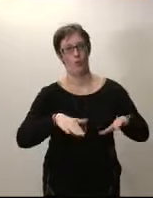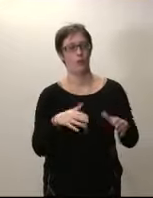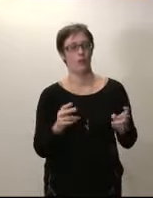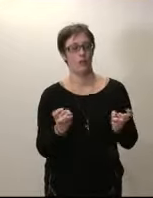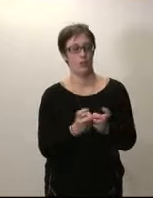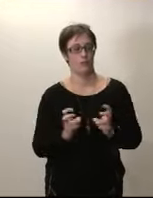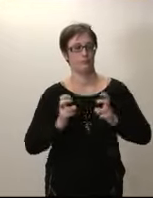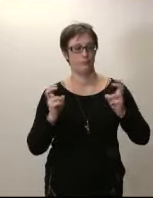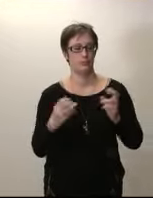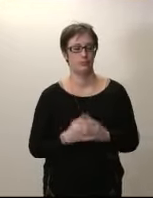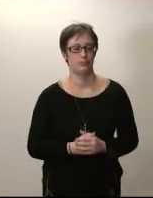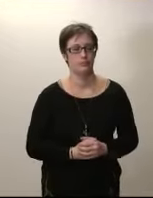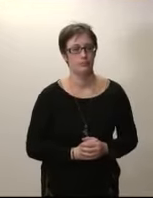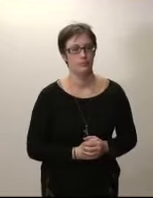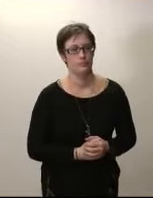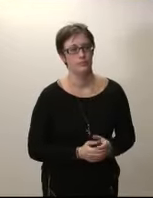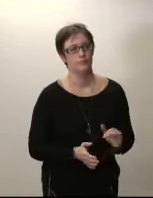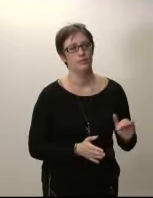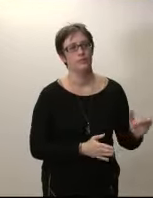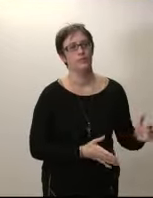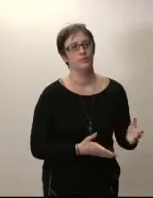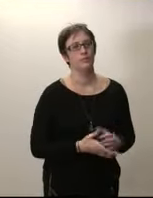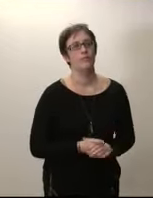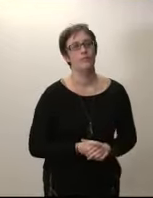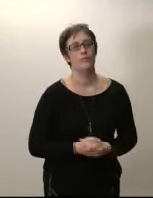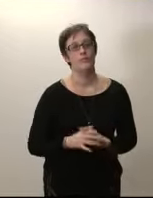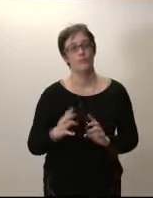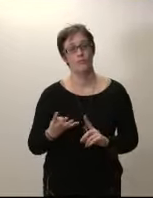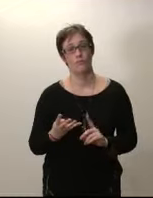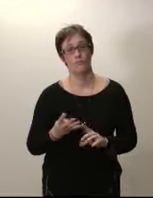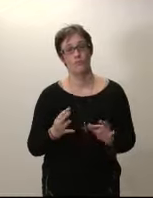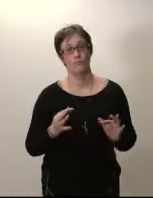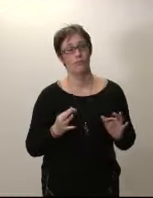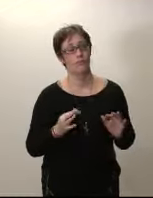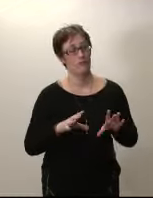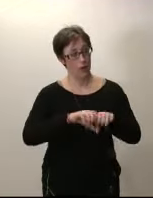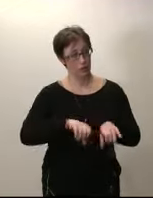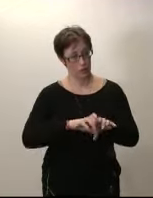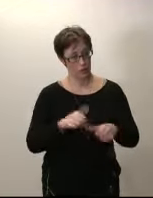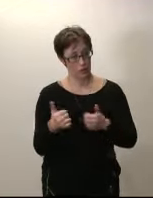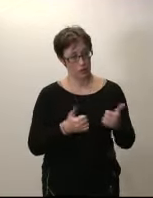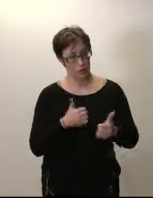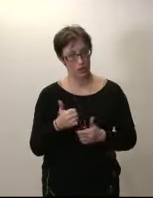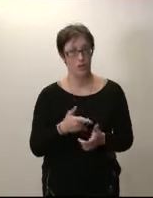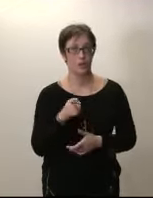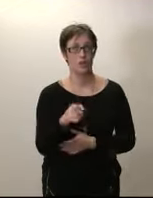passage. Donc sur les produits de service, vous parlez notamment du conservatoire.